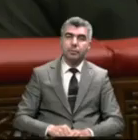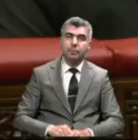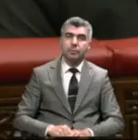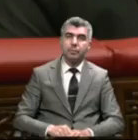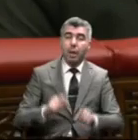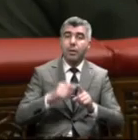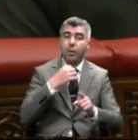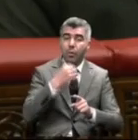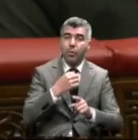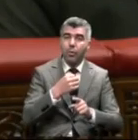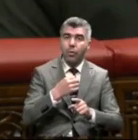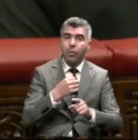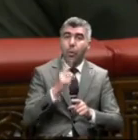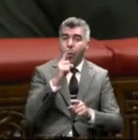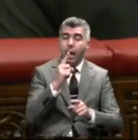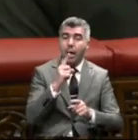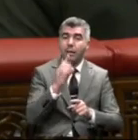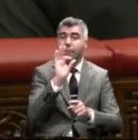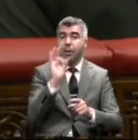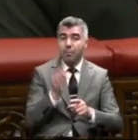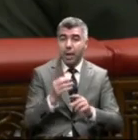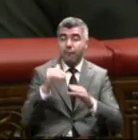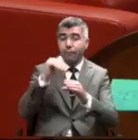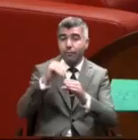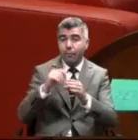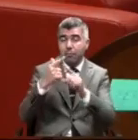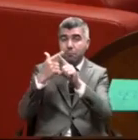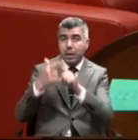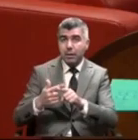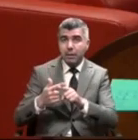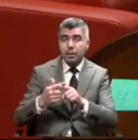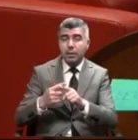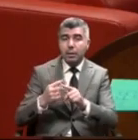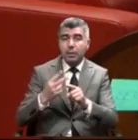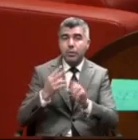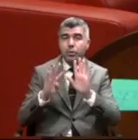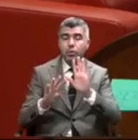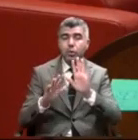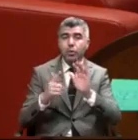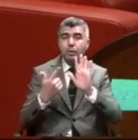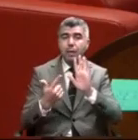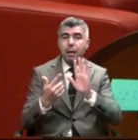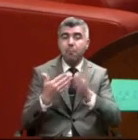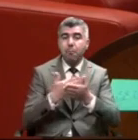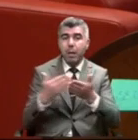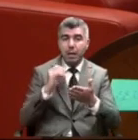على واحد النقطه من الناتج الداخلي الخام ماشي 79 مليار 79